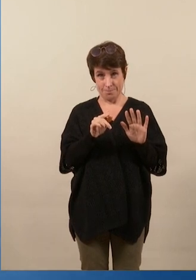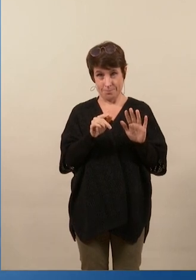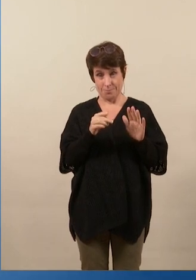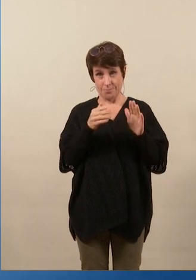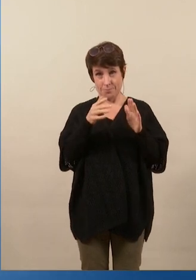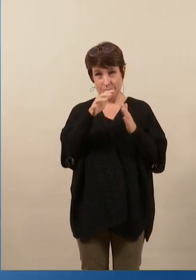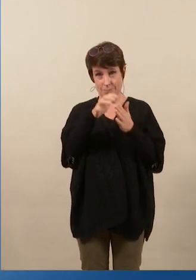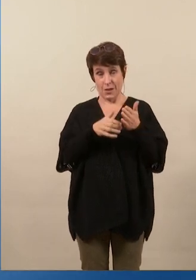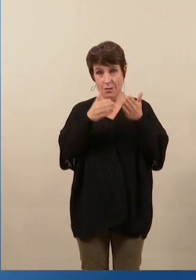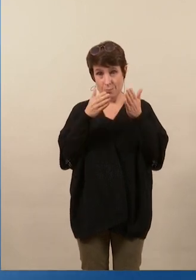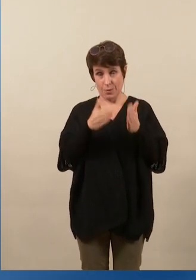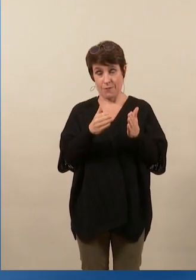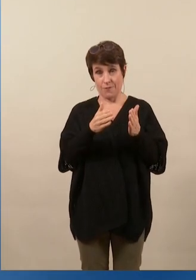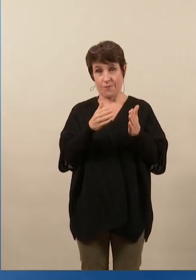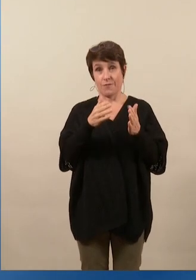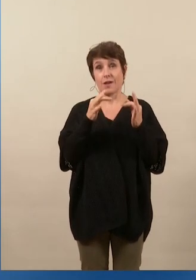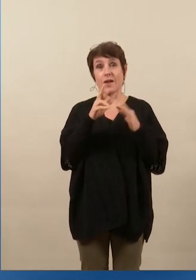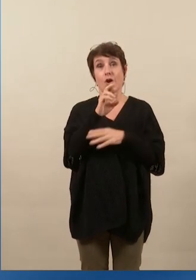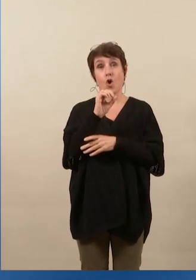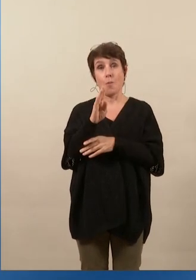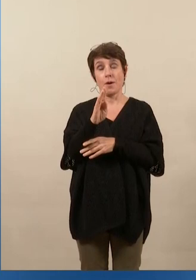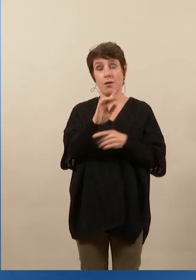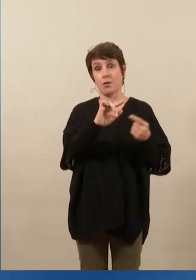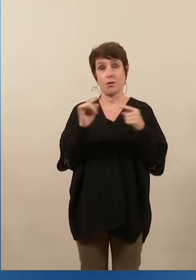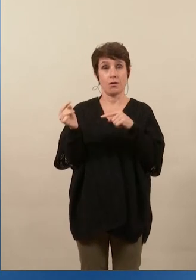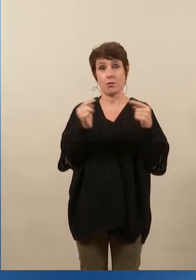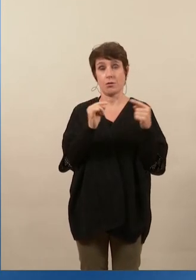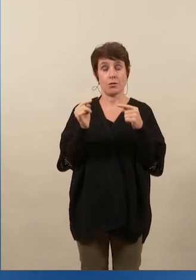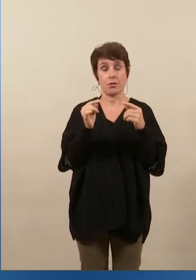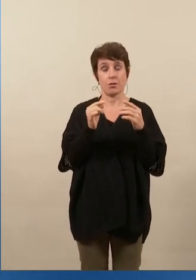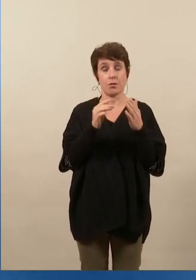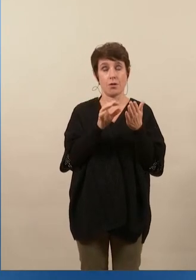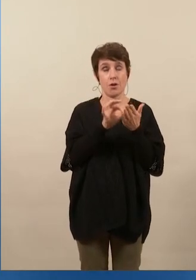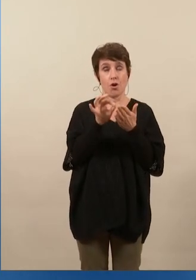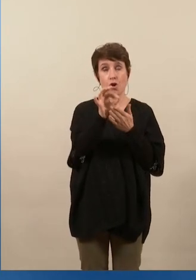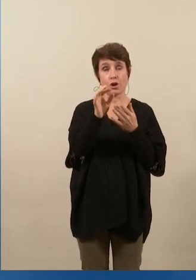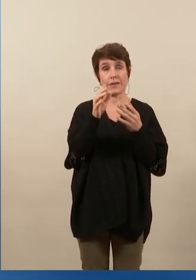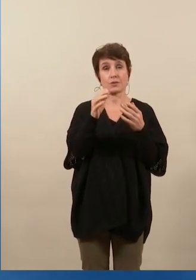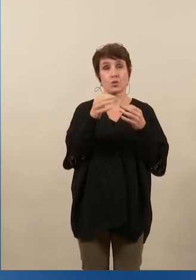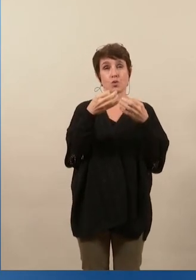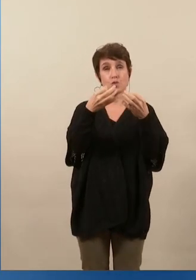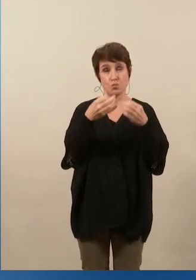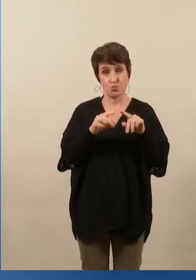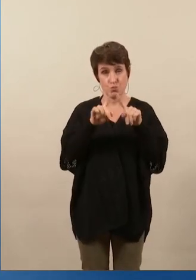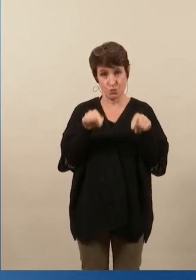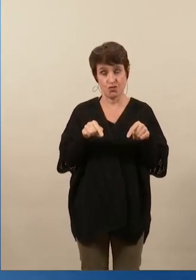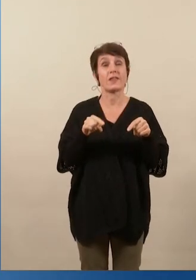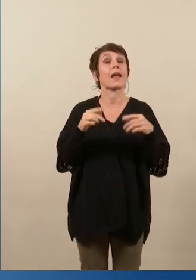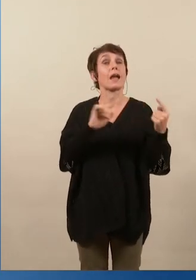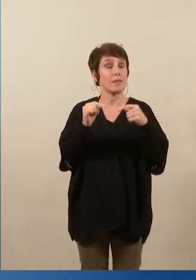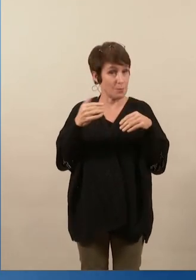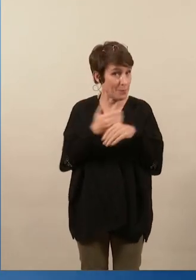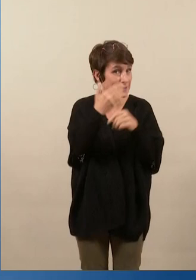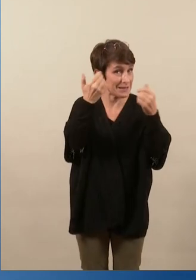uniquement oui c'est cela et donc nous devons prendre acte que le débat d'orientation budgétaire a bien eu